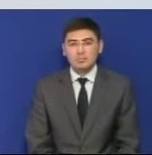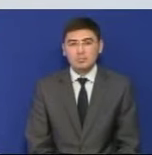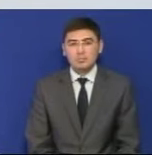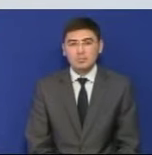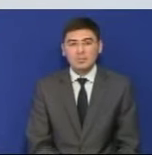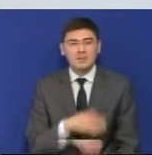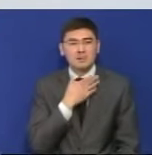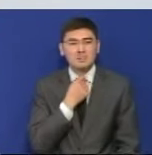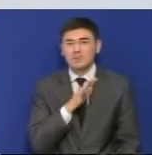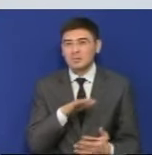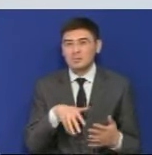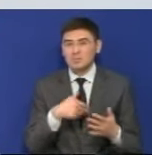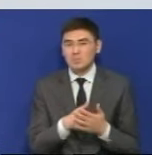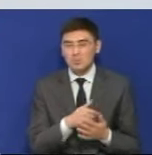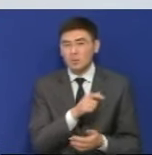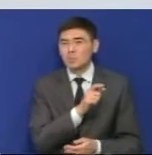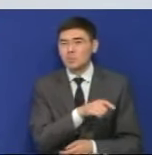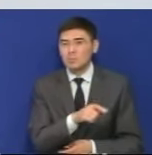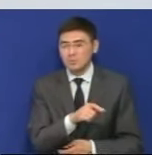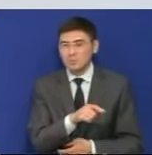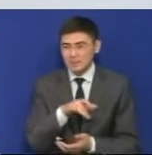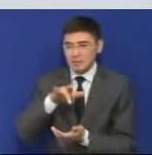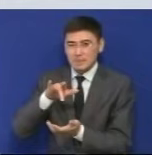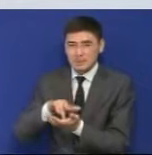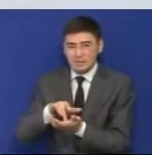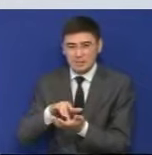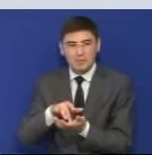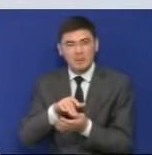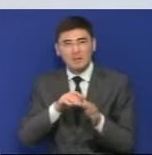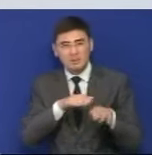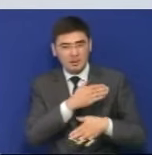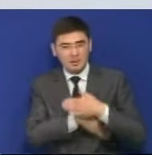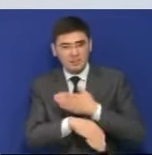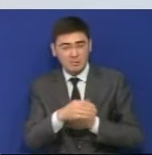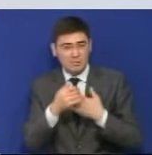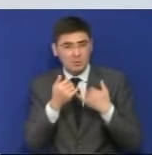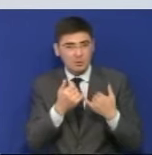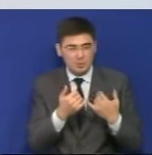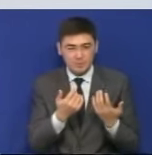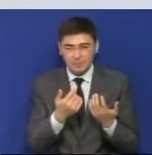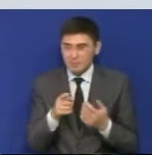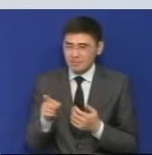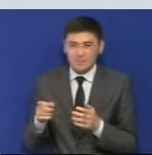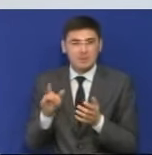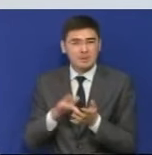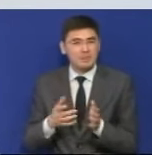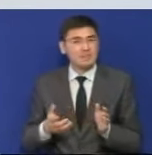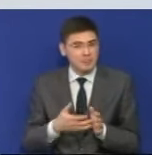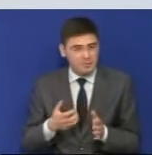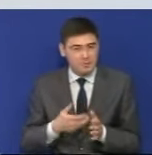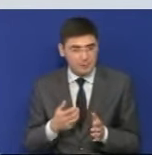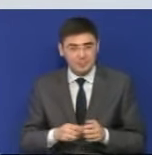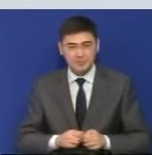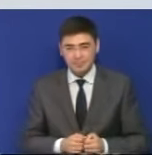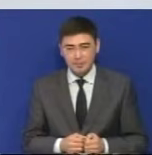семей до сих пор чувствуется нехватка специализированных центров для детей-инвалидов. Эта проблема была рассмотрена на заседании Совета по защите прав детей